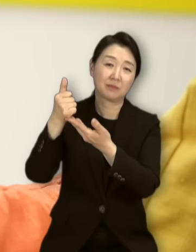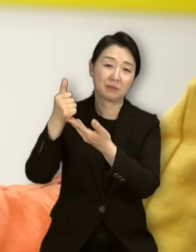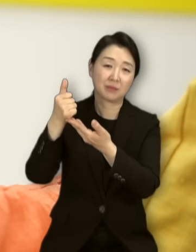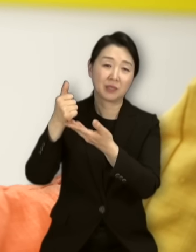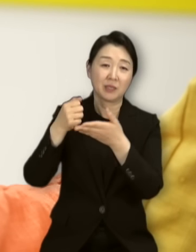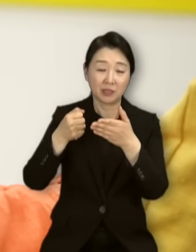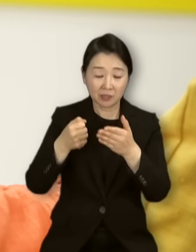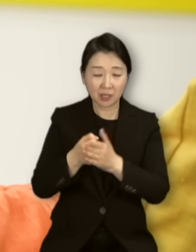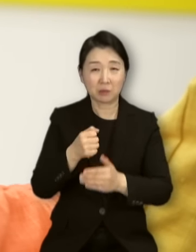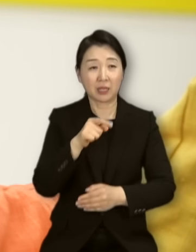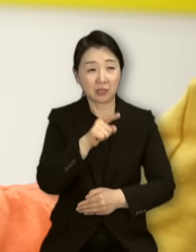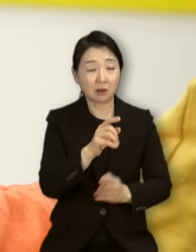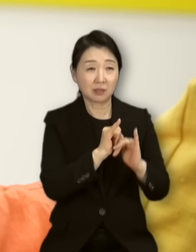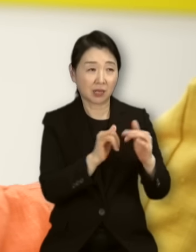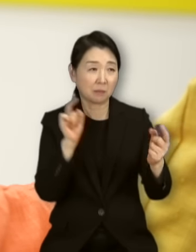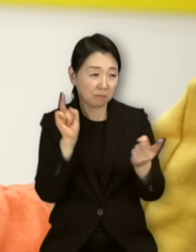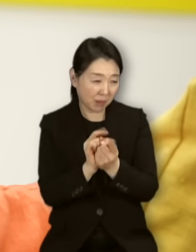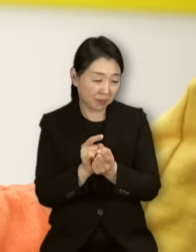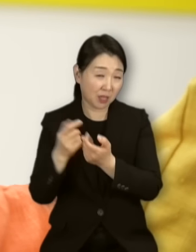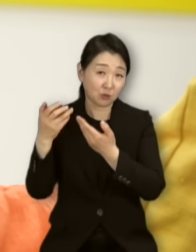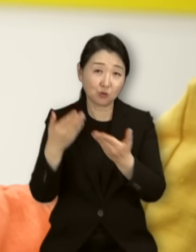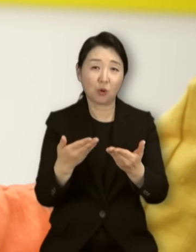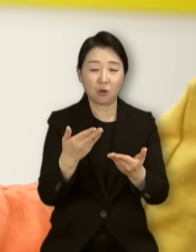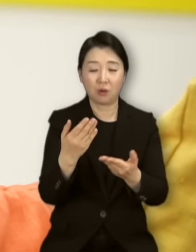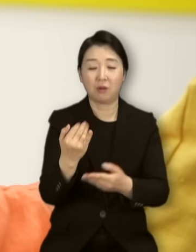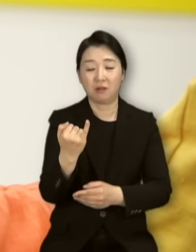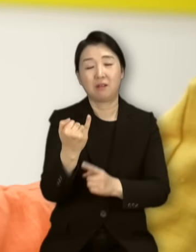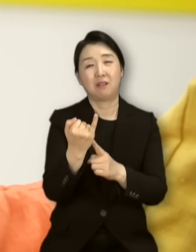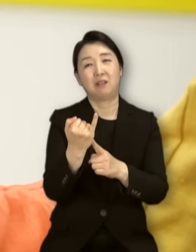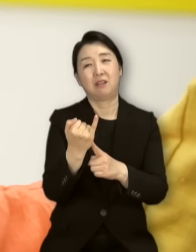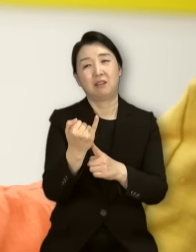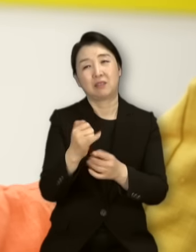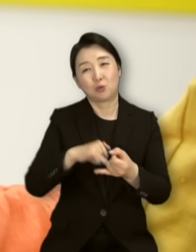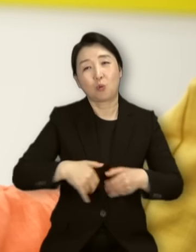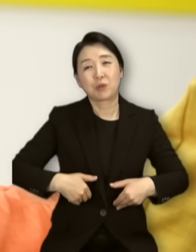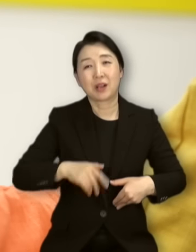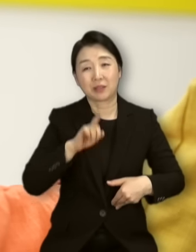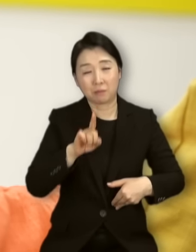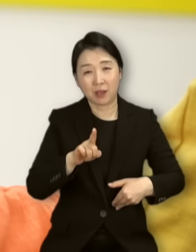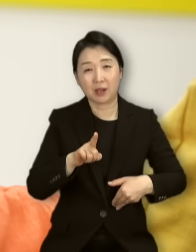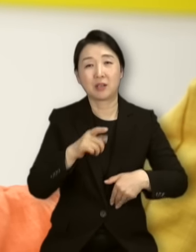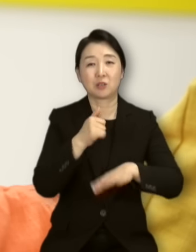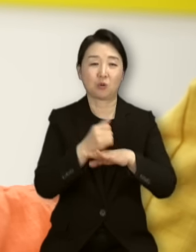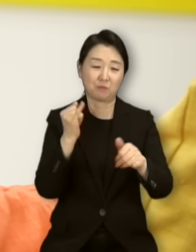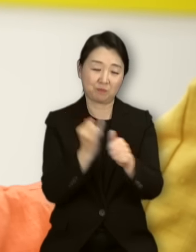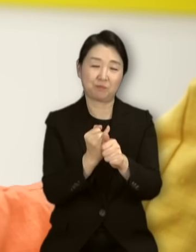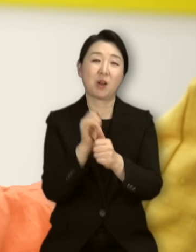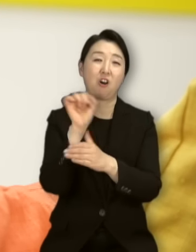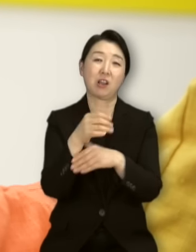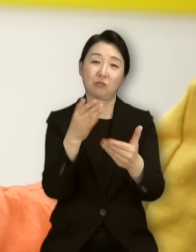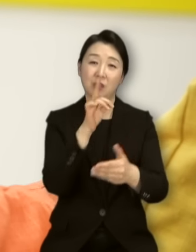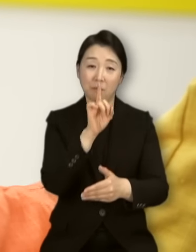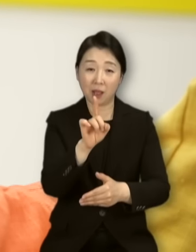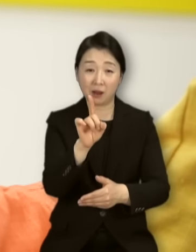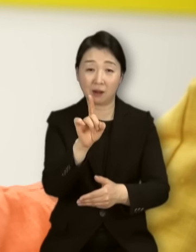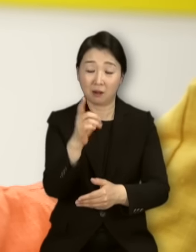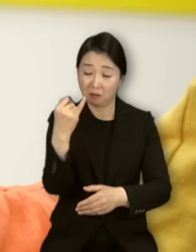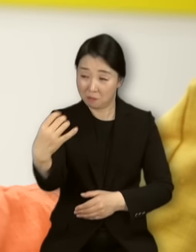때문에 그러한 사람을 만나게 하는 것조차도 언니한테 꼭 필요한 사람이기 때문에 짝지 주신 거라고 그래 우리